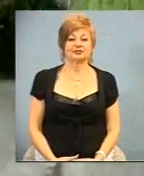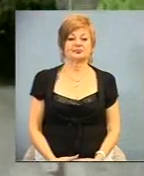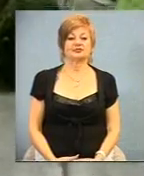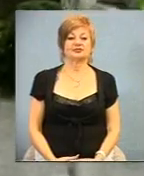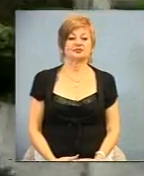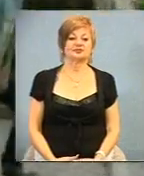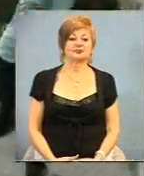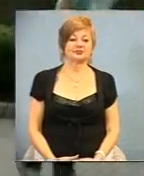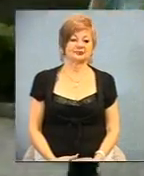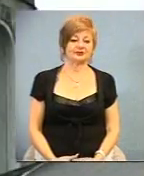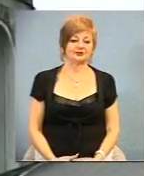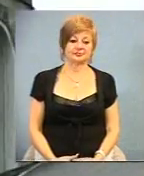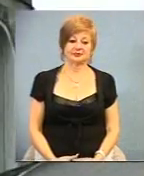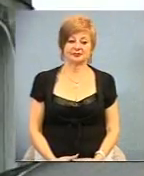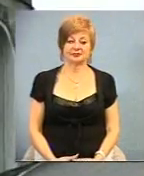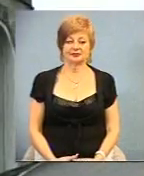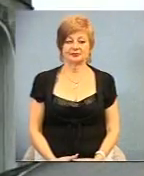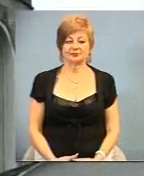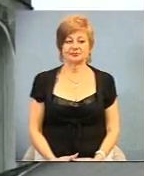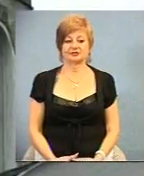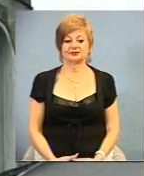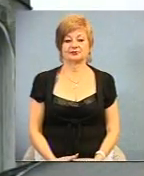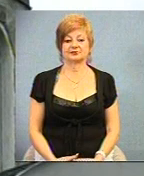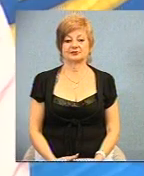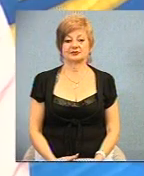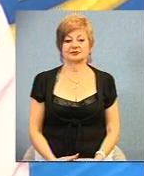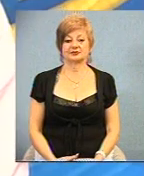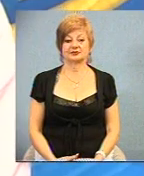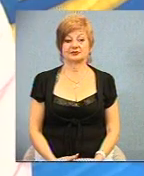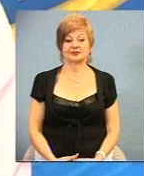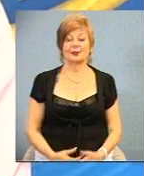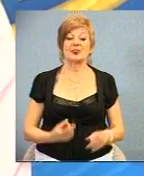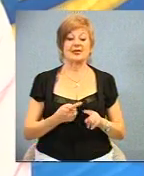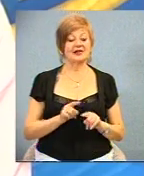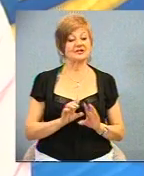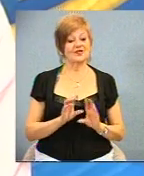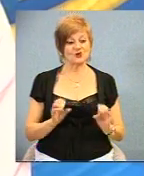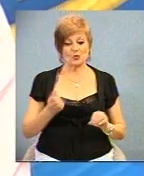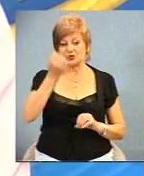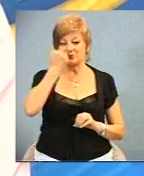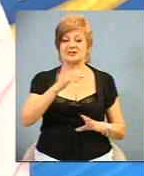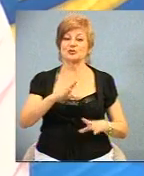моли Бога за нас. На